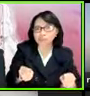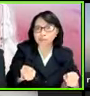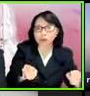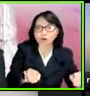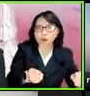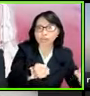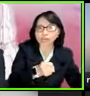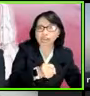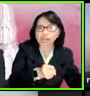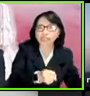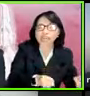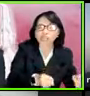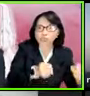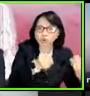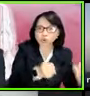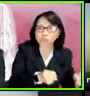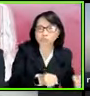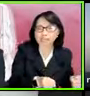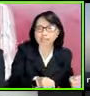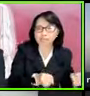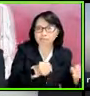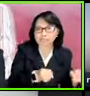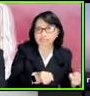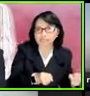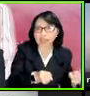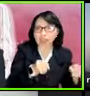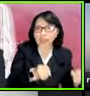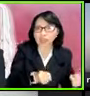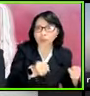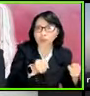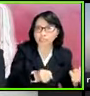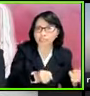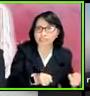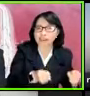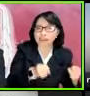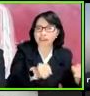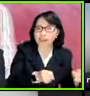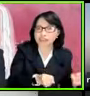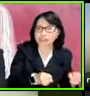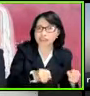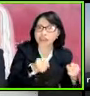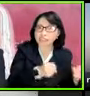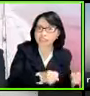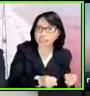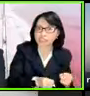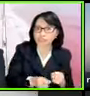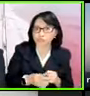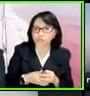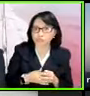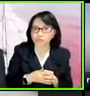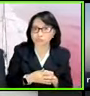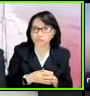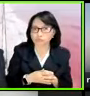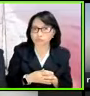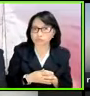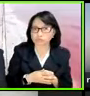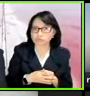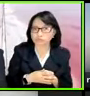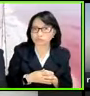juga mau orang lain turut menjadi peserta ahli waris rahasia Kristus